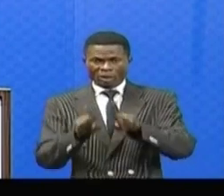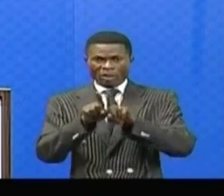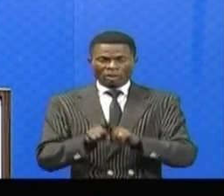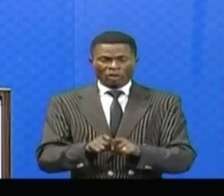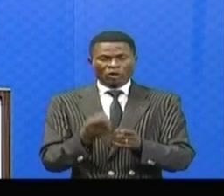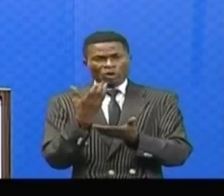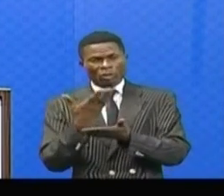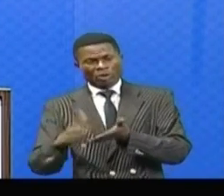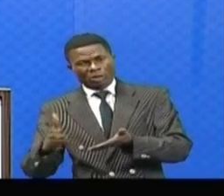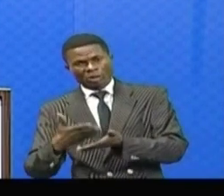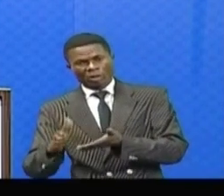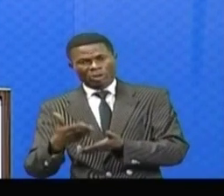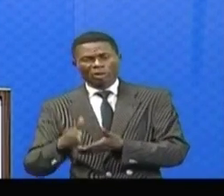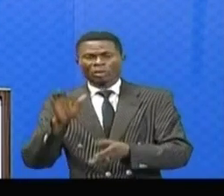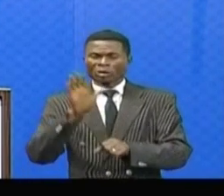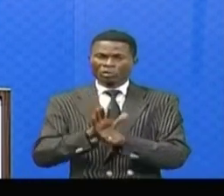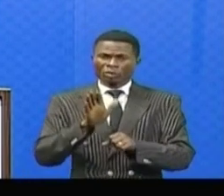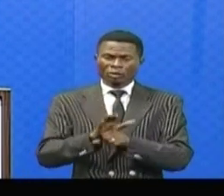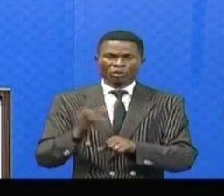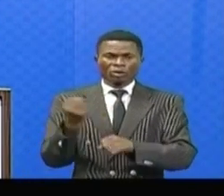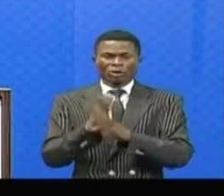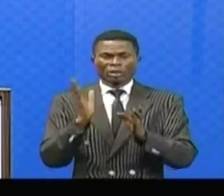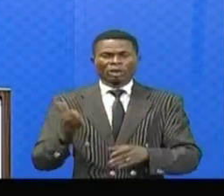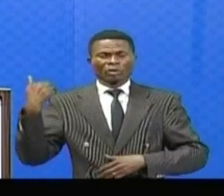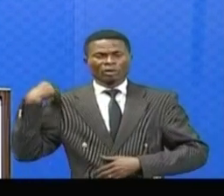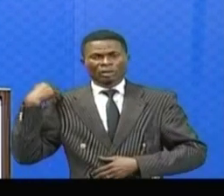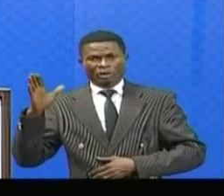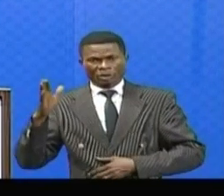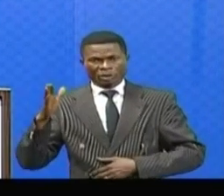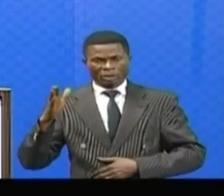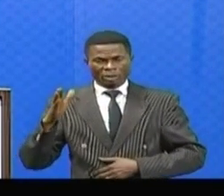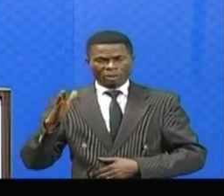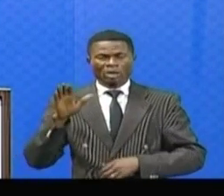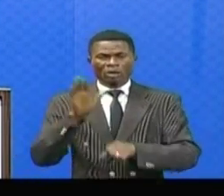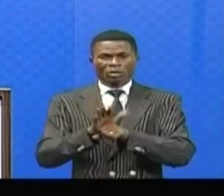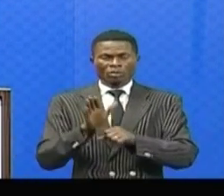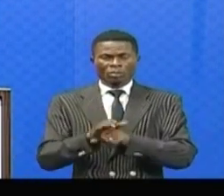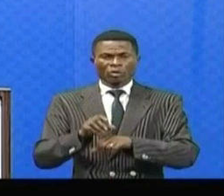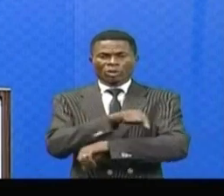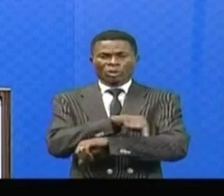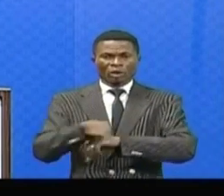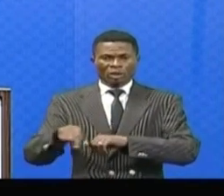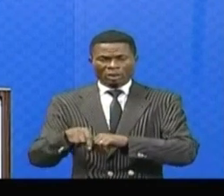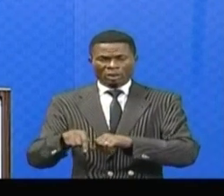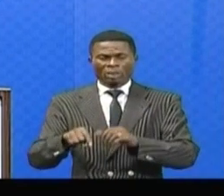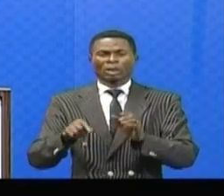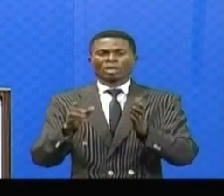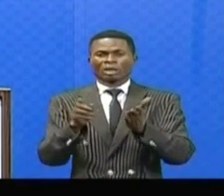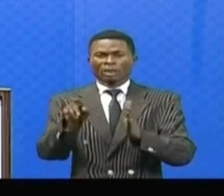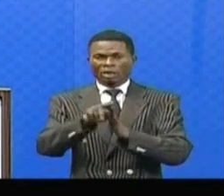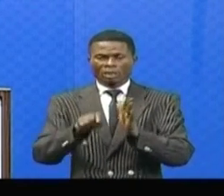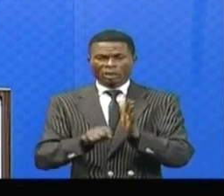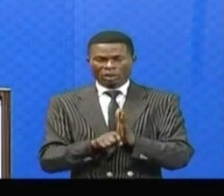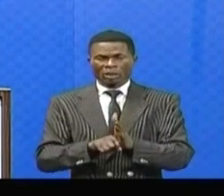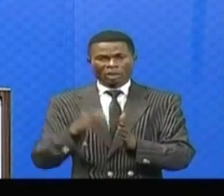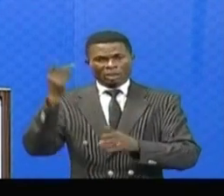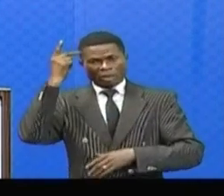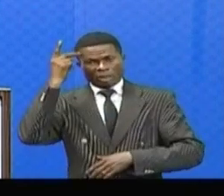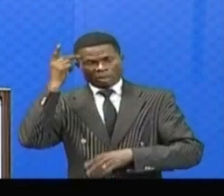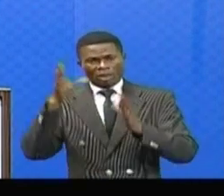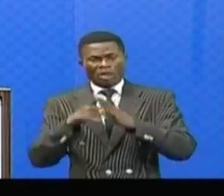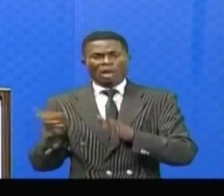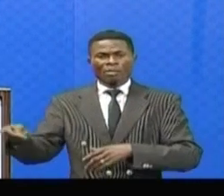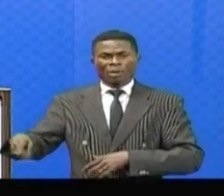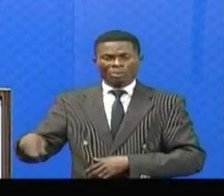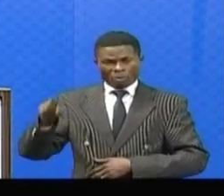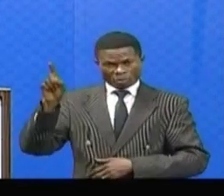disparités existant entre différents agents publics de l'État, entre différentes administrations et institutions, mais aussi entre Kinshasa et les